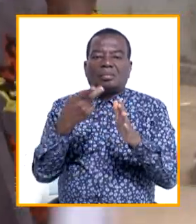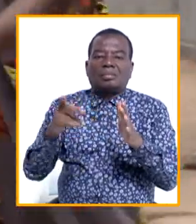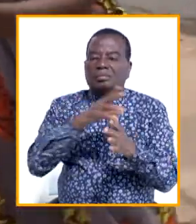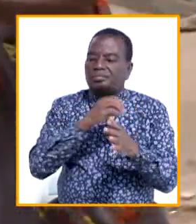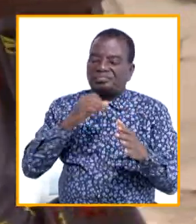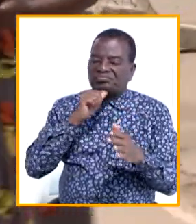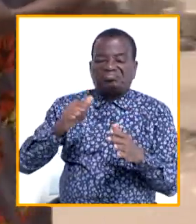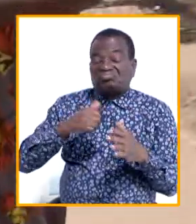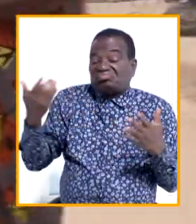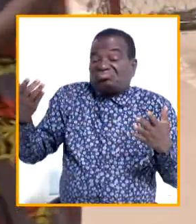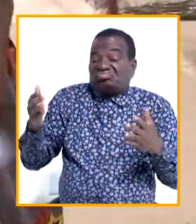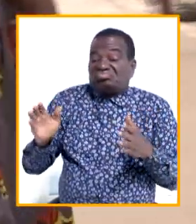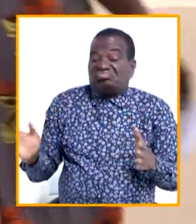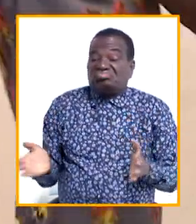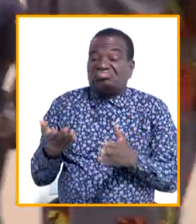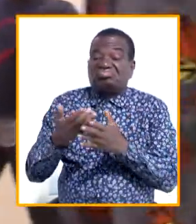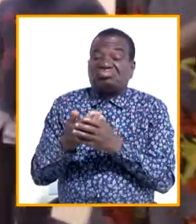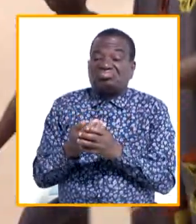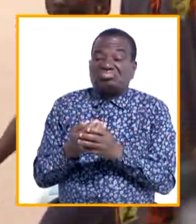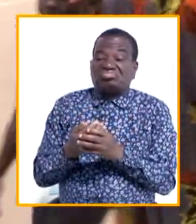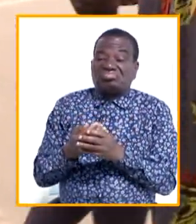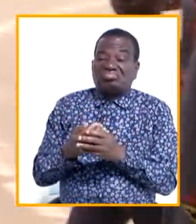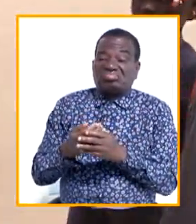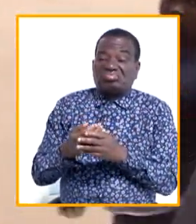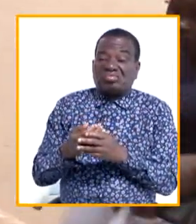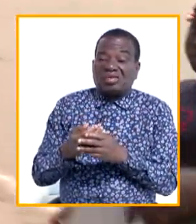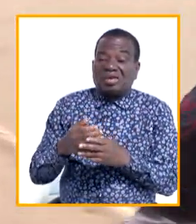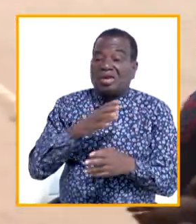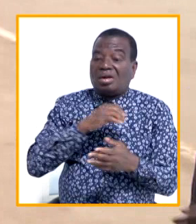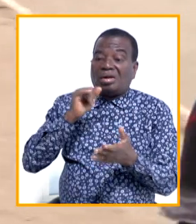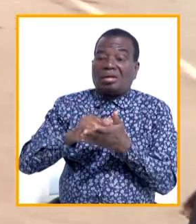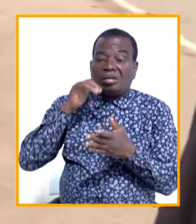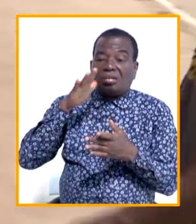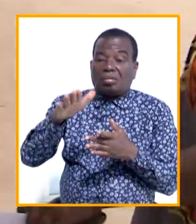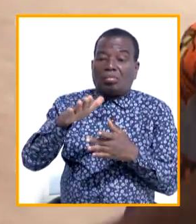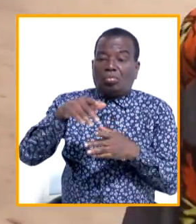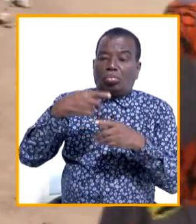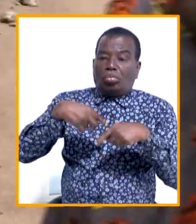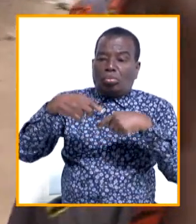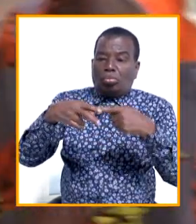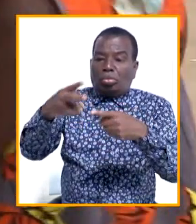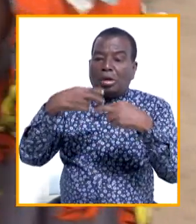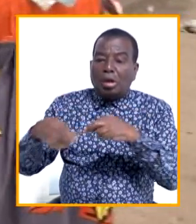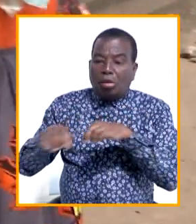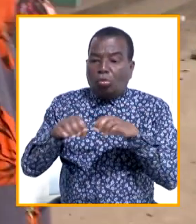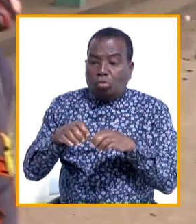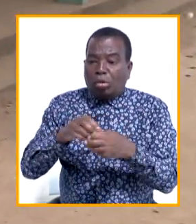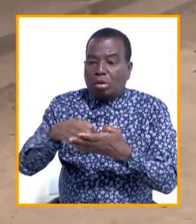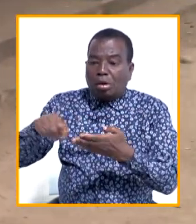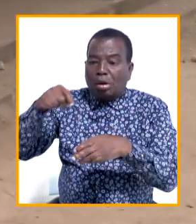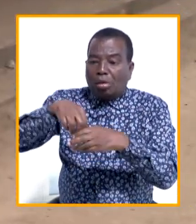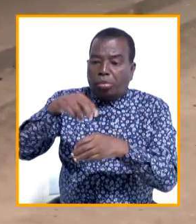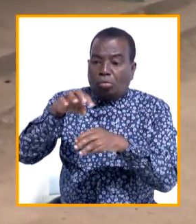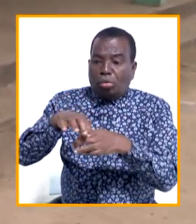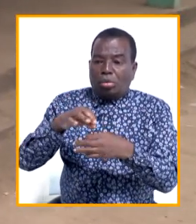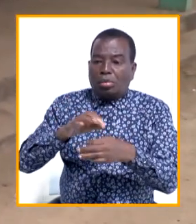d'engouement au niveau des parents d'élèves Fatou Ouara et amidouia sont venus faire l'inscription de leurs enfant